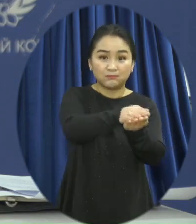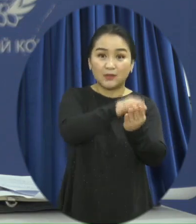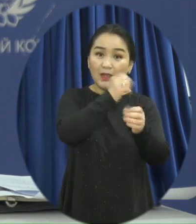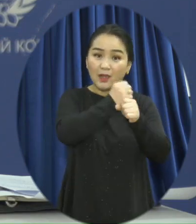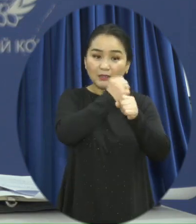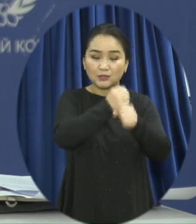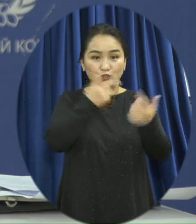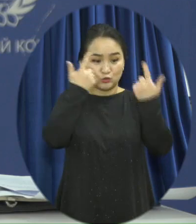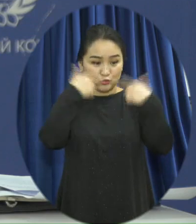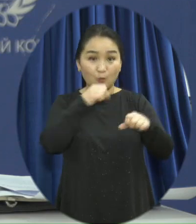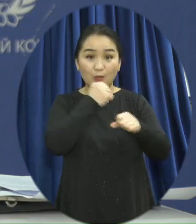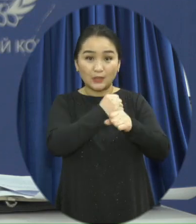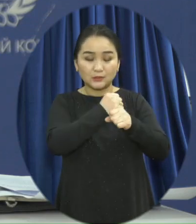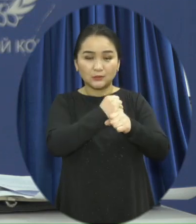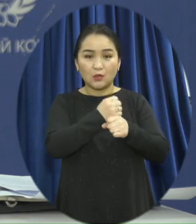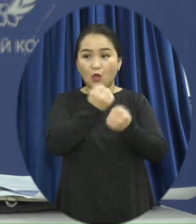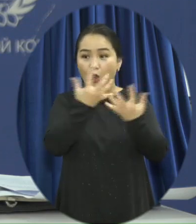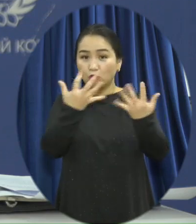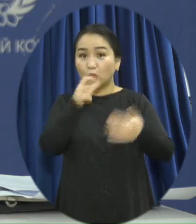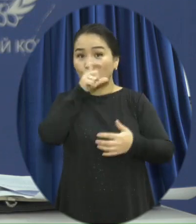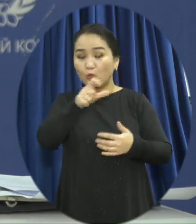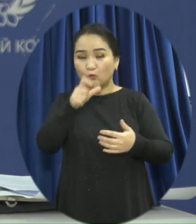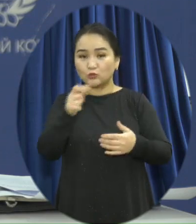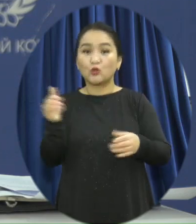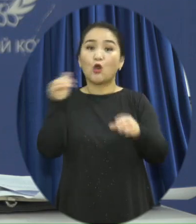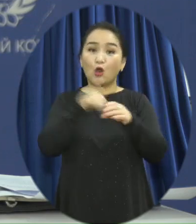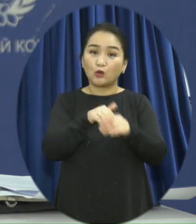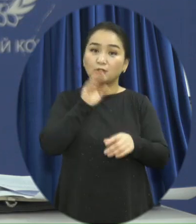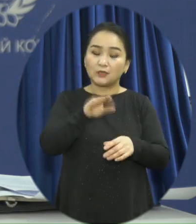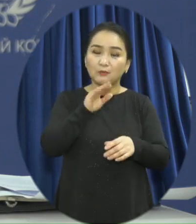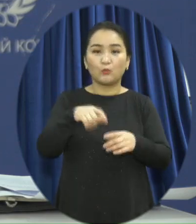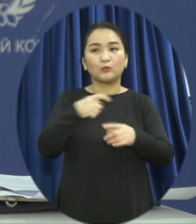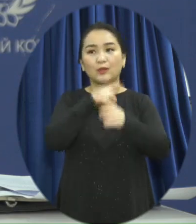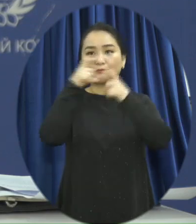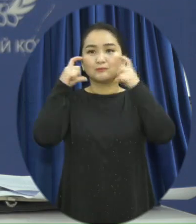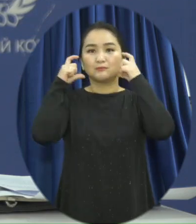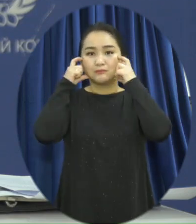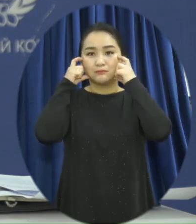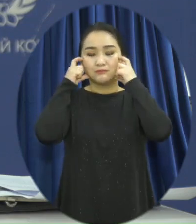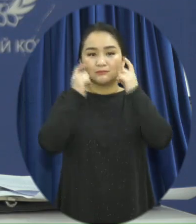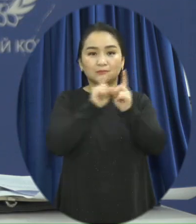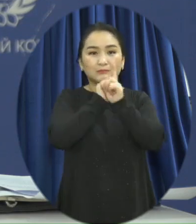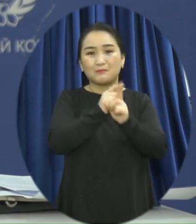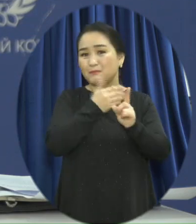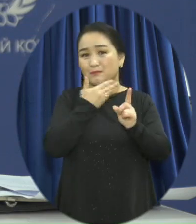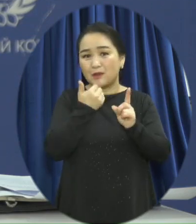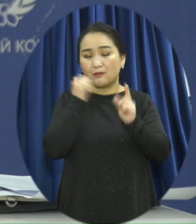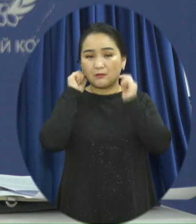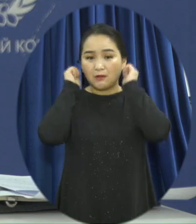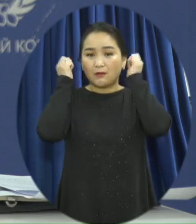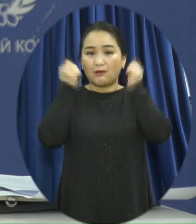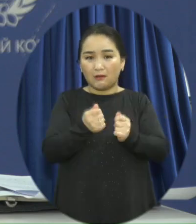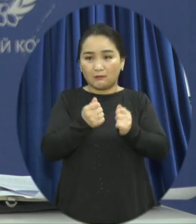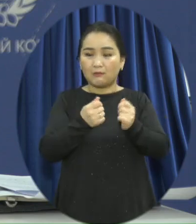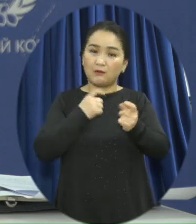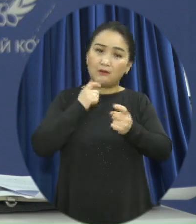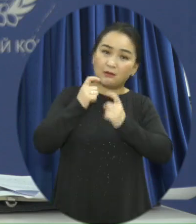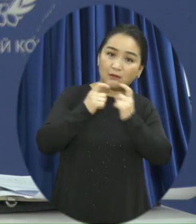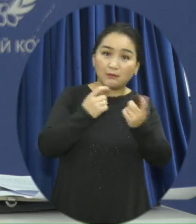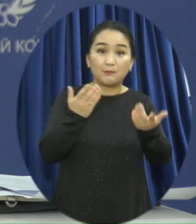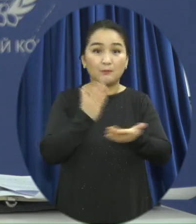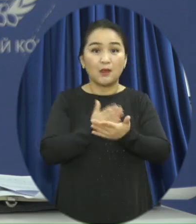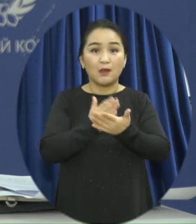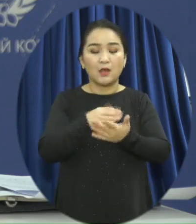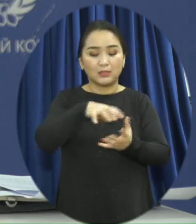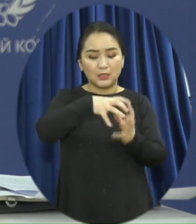хүн оролцдог, мэдээч хэрэг одоо маск тааган тэр болгон байгаад байдггүй. Ийм үед бид нар бас энэ одоо цар тахлын дэлхий тахнаа цар